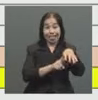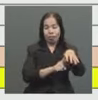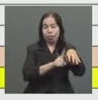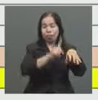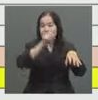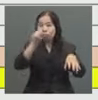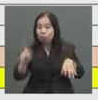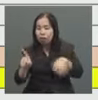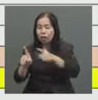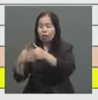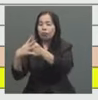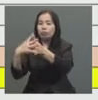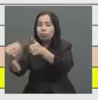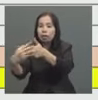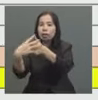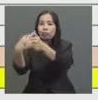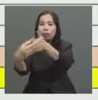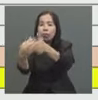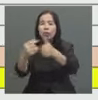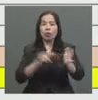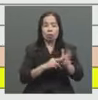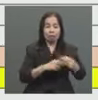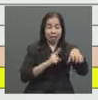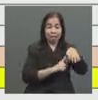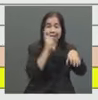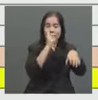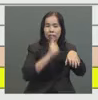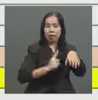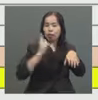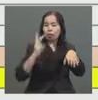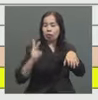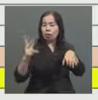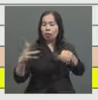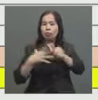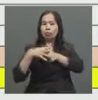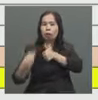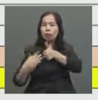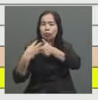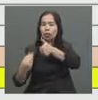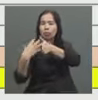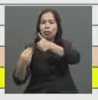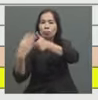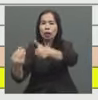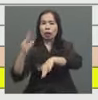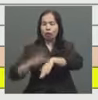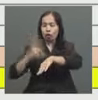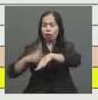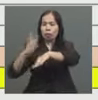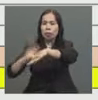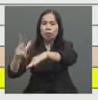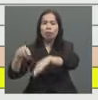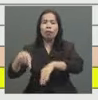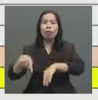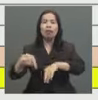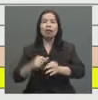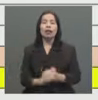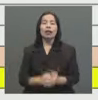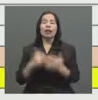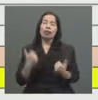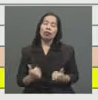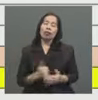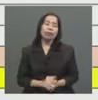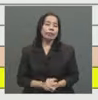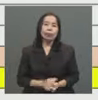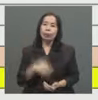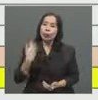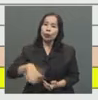นอื่นใน 1.3 เนี่ยจะเป็นรุ่นที่2ที่3ที่สัมผัสกับคนที่มาจากสนามมวยเพราะฉะนั้นตรงนี้ยังเป็นตัวเลขที่ท